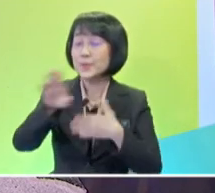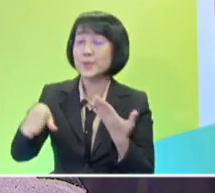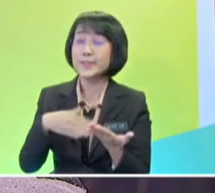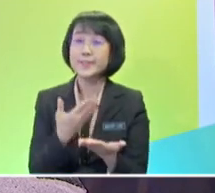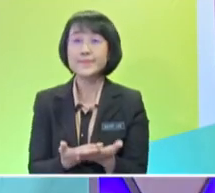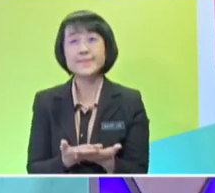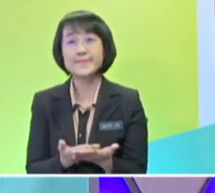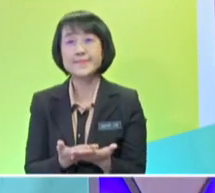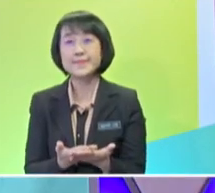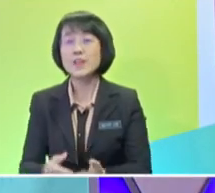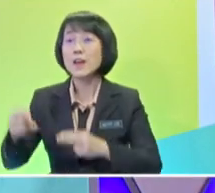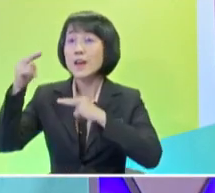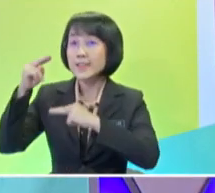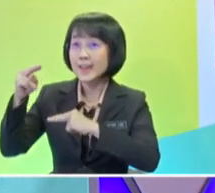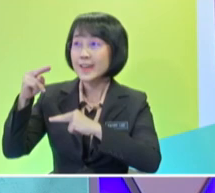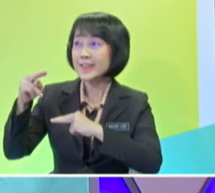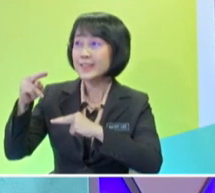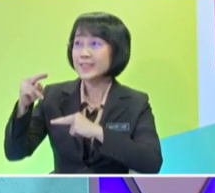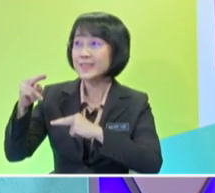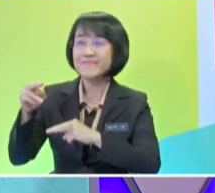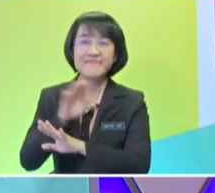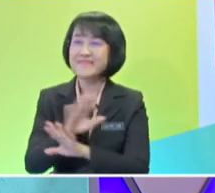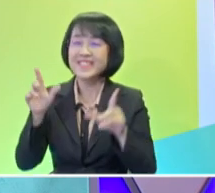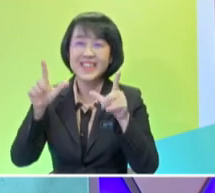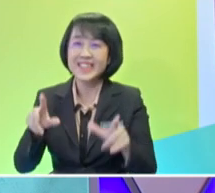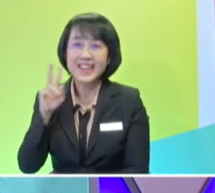semua hadiah kita kadang-kadang